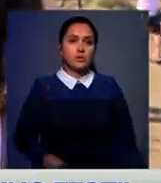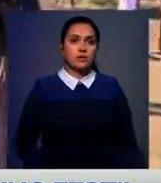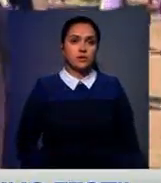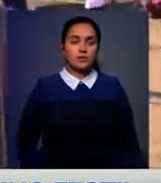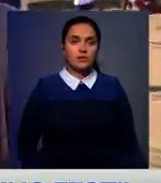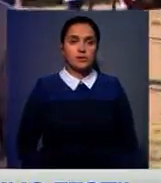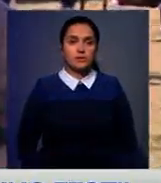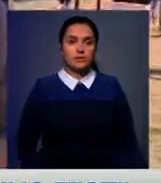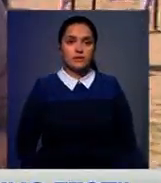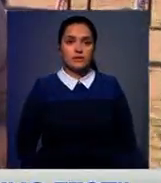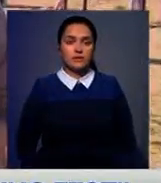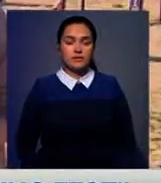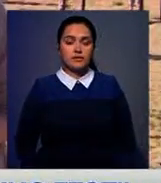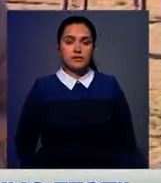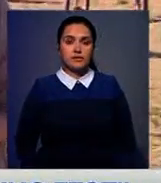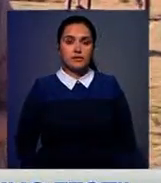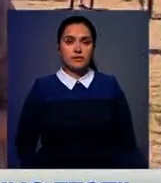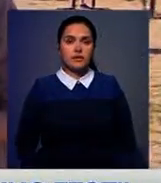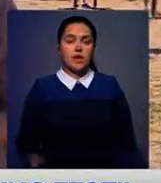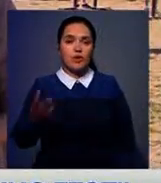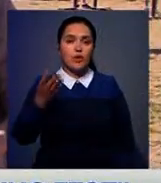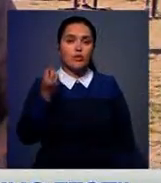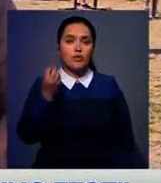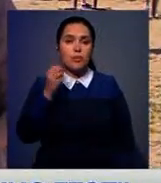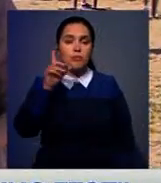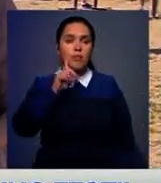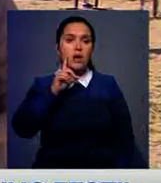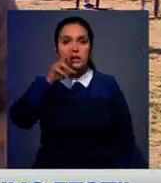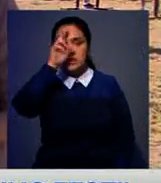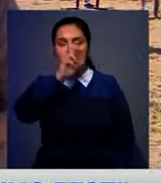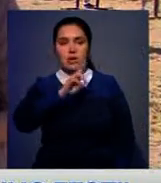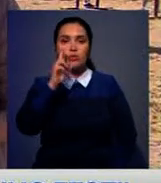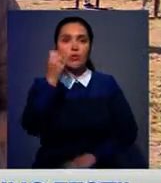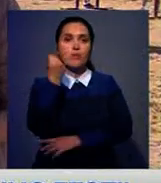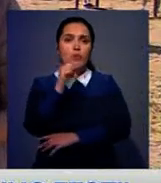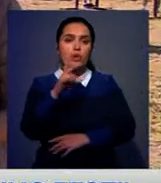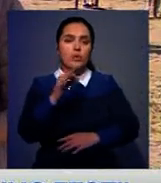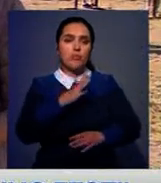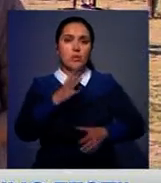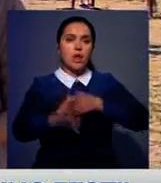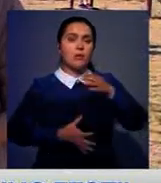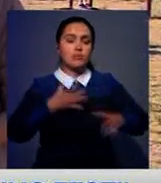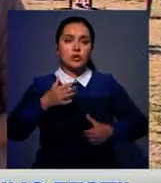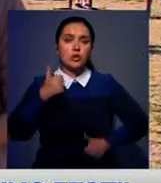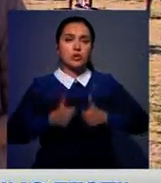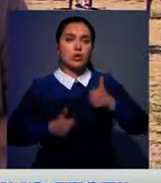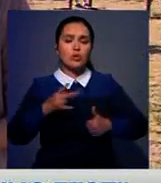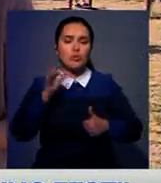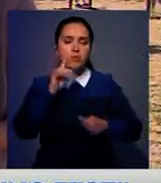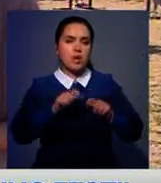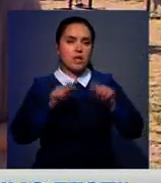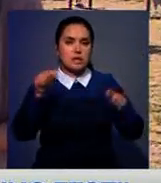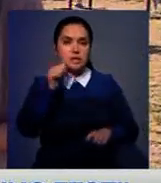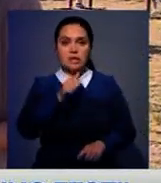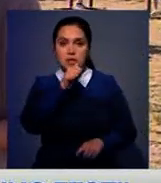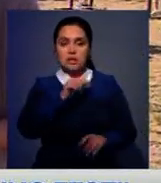подозреваете? У нас есть, конечно, фавориты, когда проходили у нас международные турниры по Алтын-Жебе, но мы не будем раскрывать